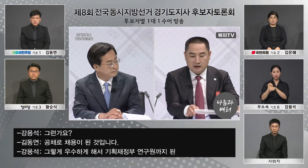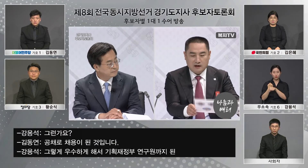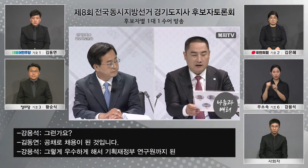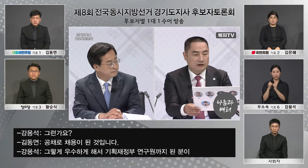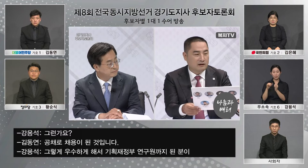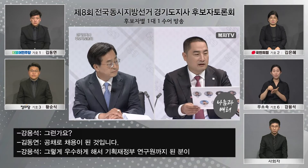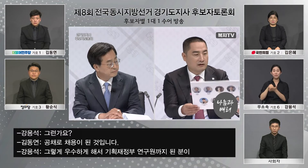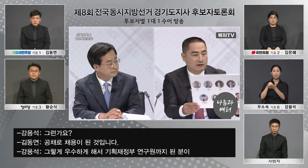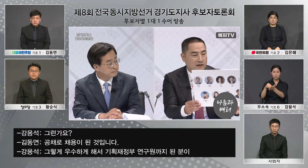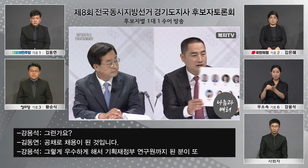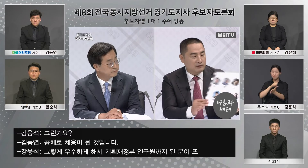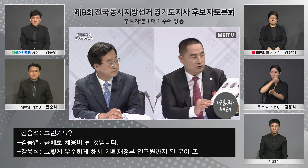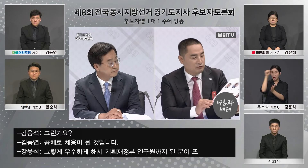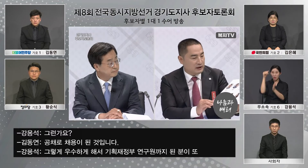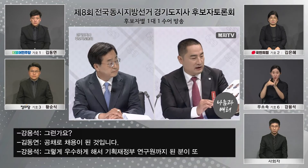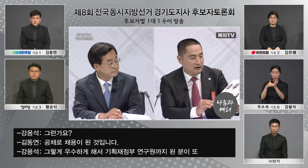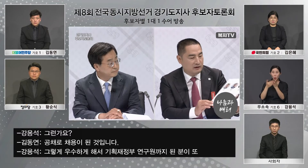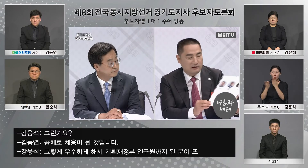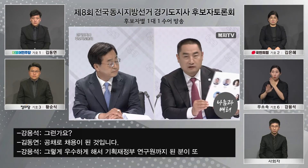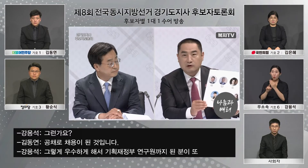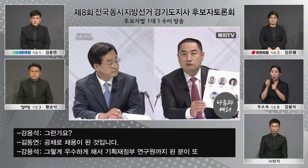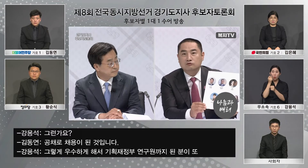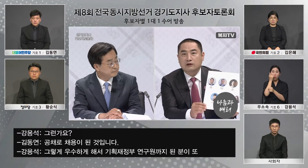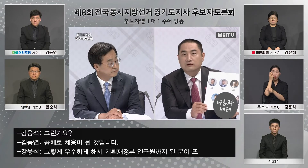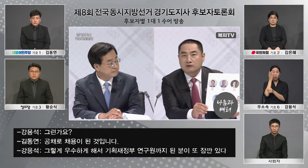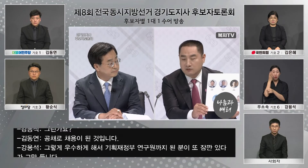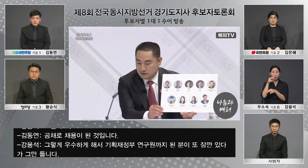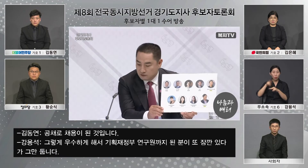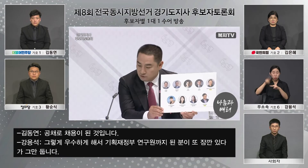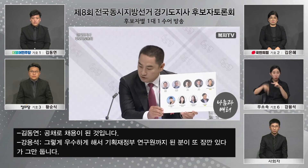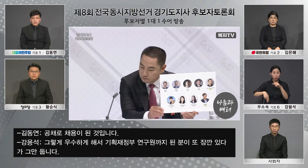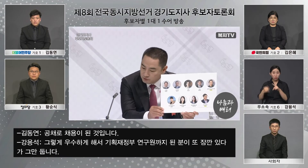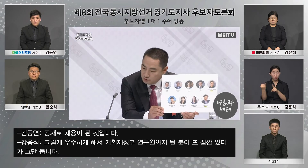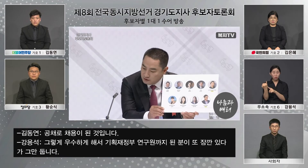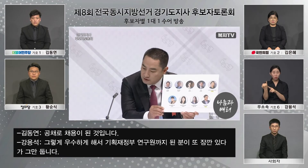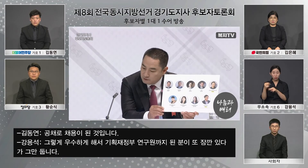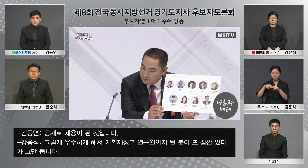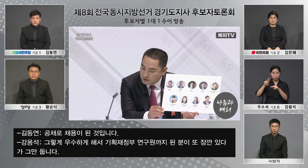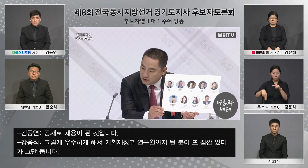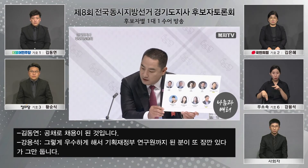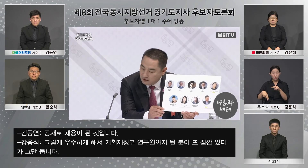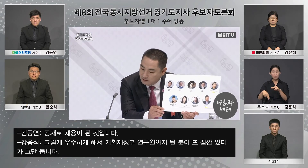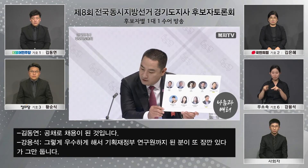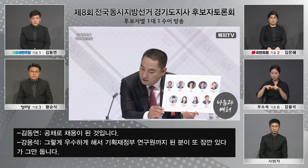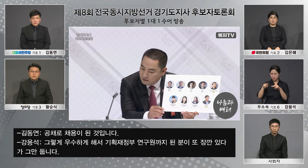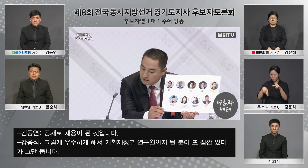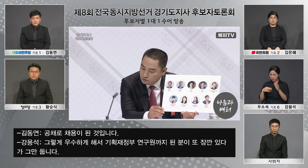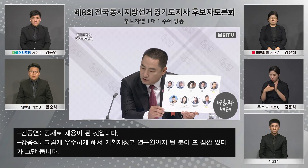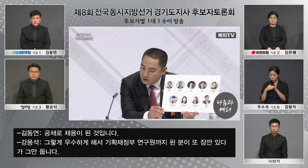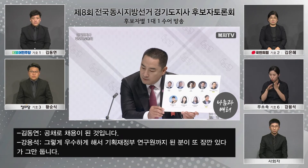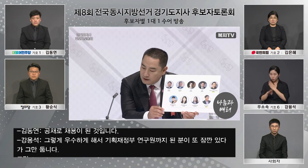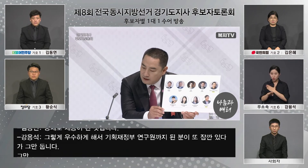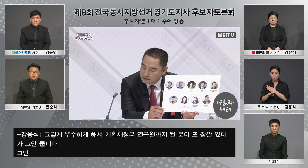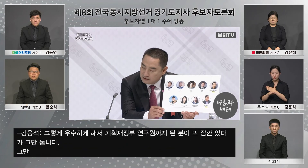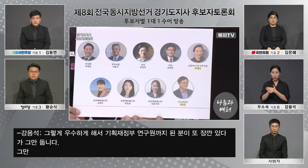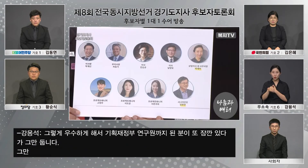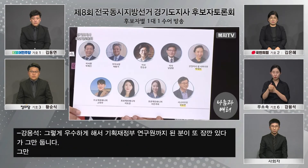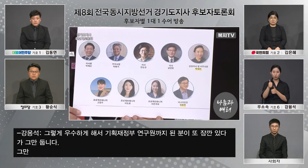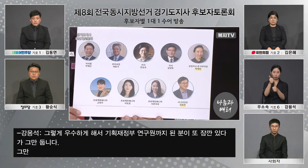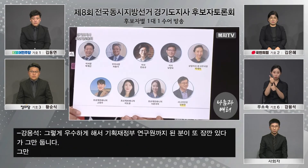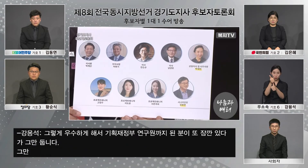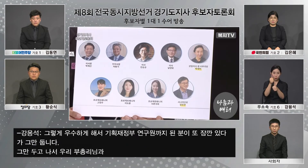잠깐 있다가 그만둡니다. 그만두고 나서 우리 부총리님과 함께 유쾌한